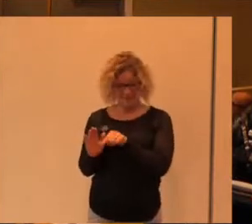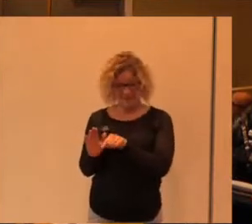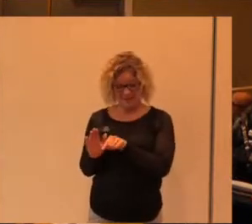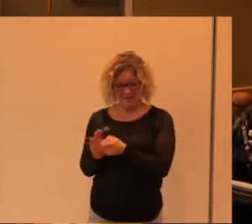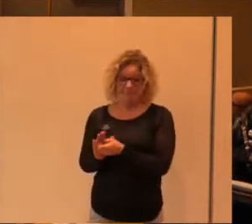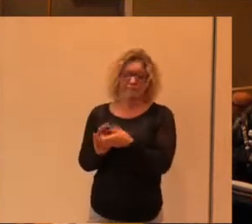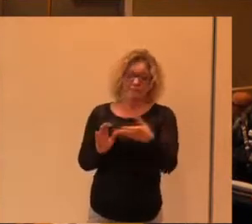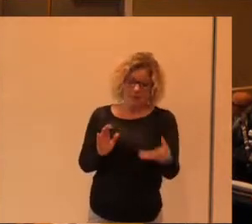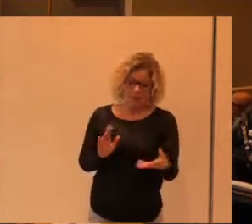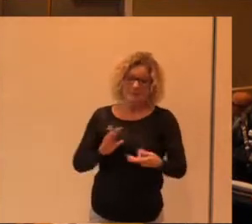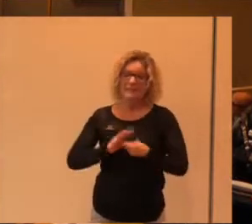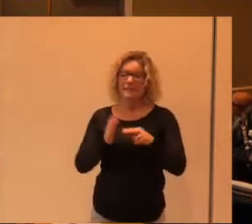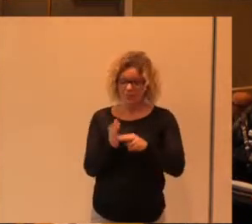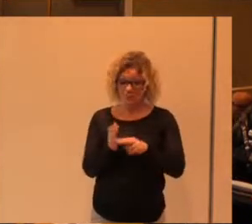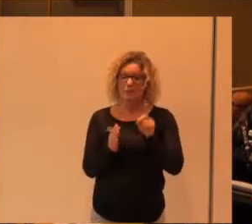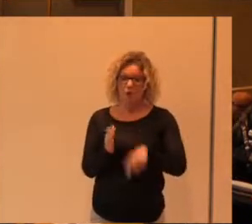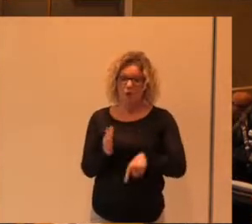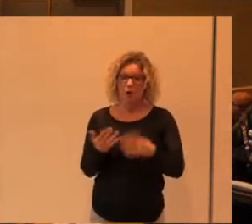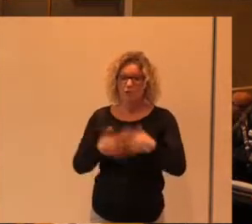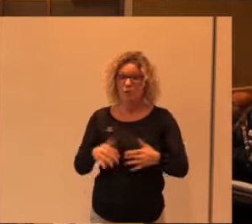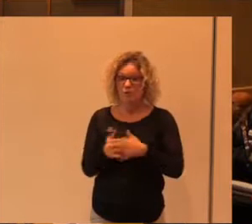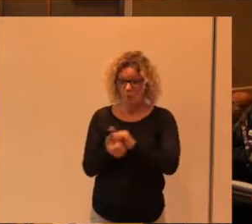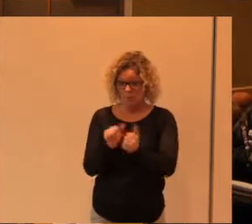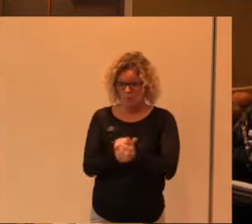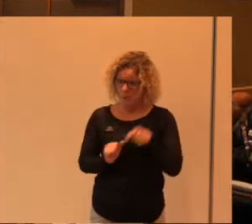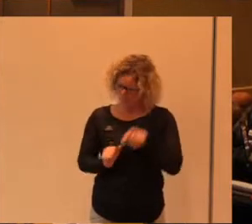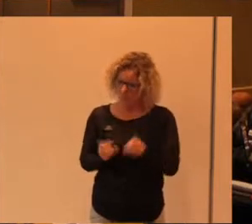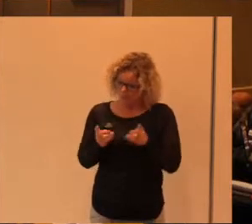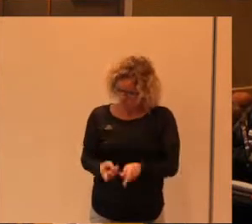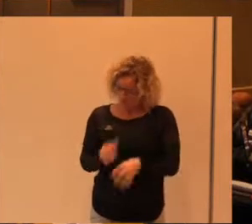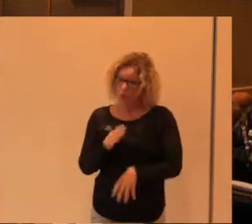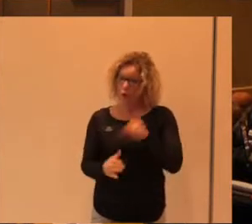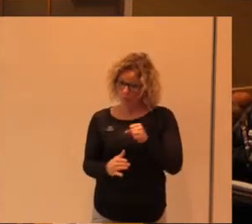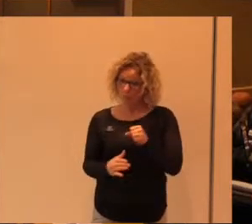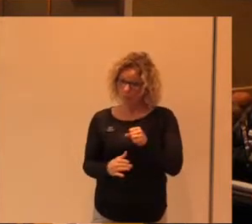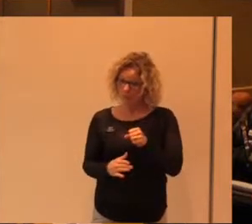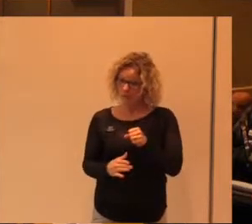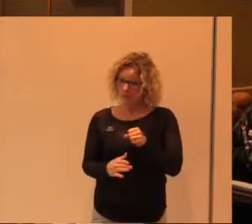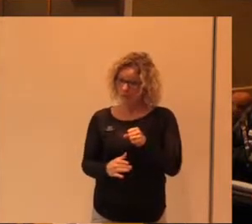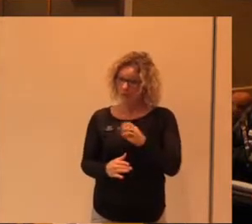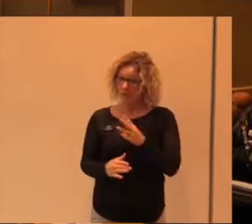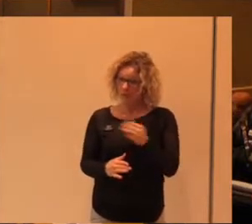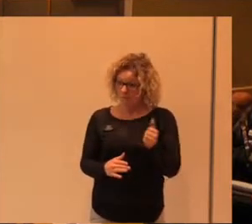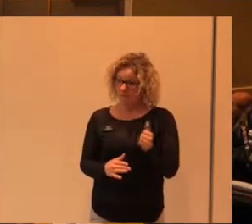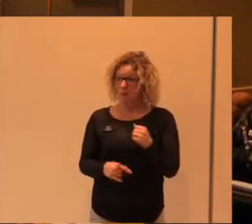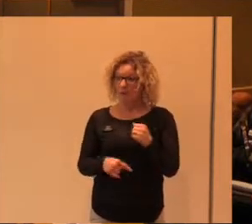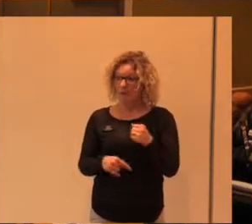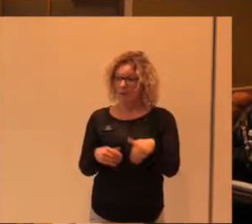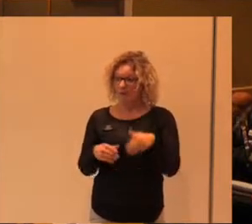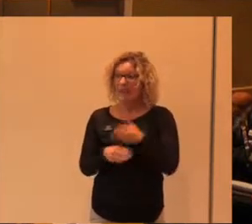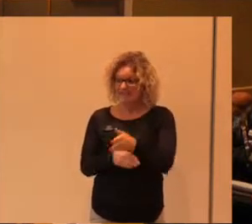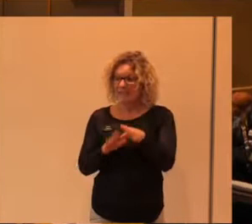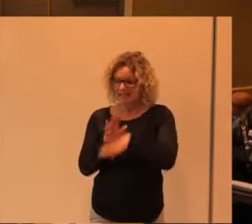ledde till strategin för funktionshinderspolitiken som också nämner webbriktlinjer.se som innehåller